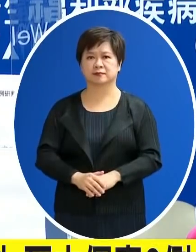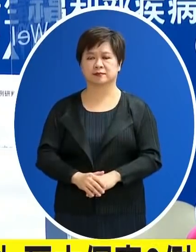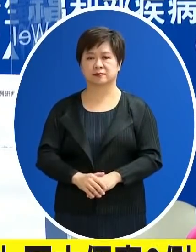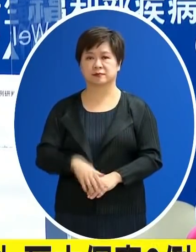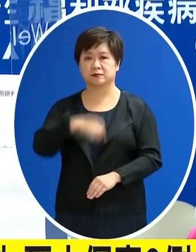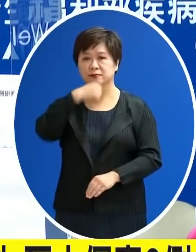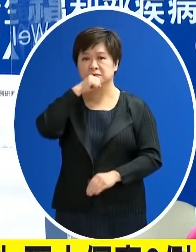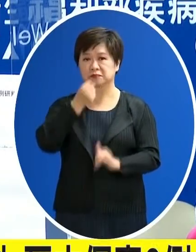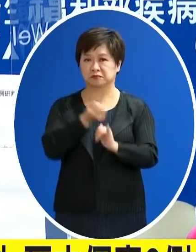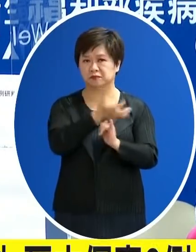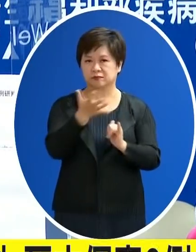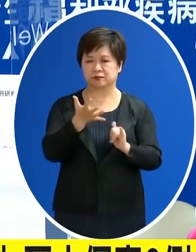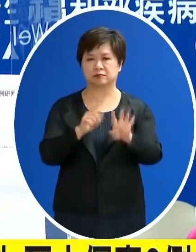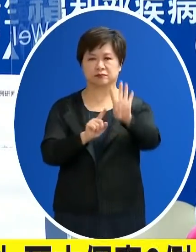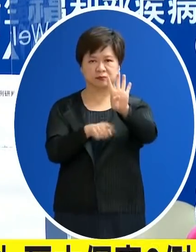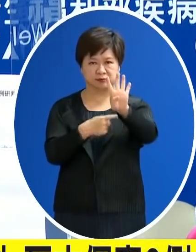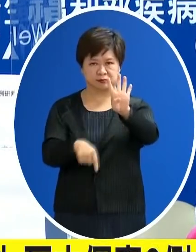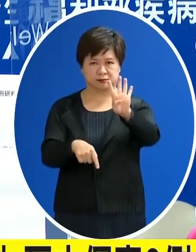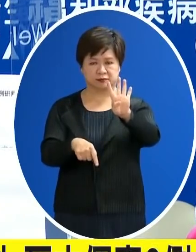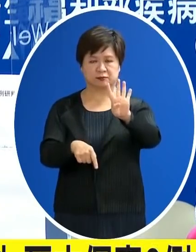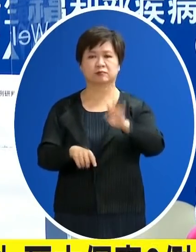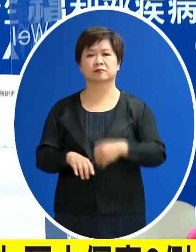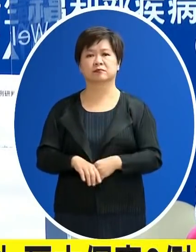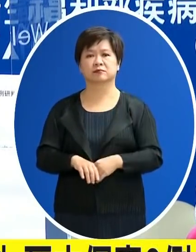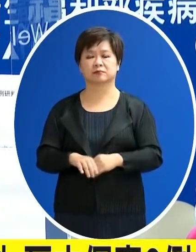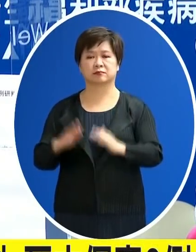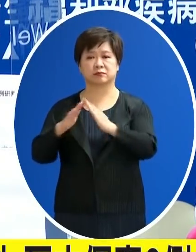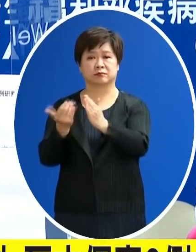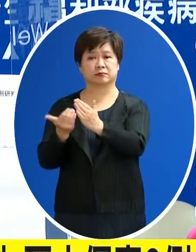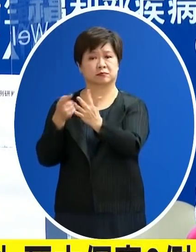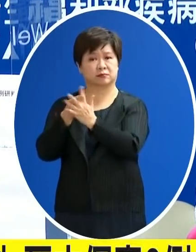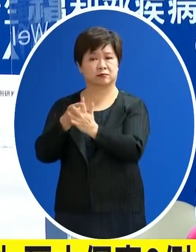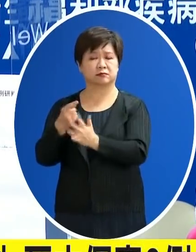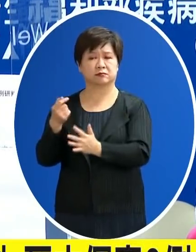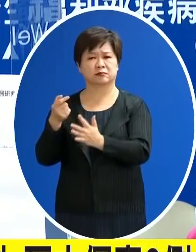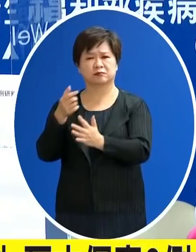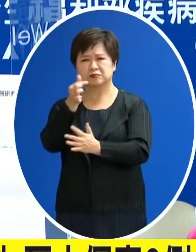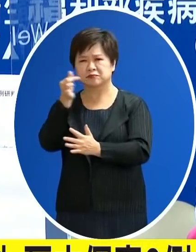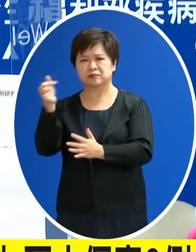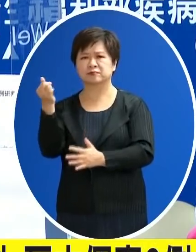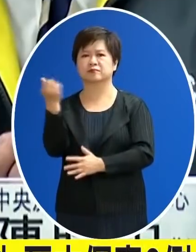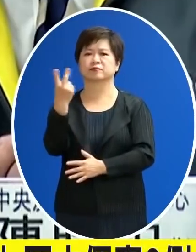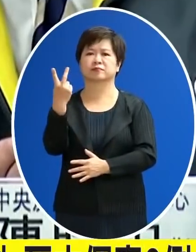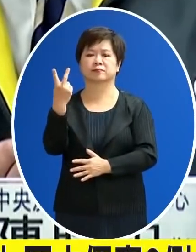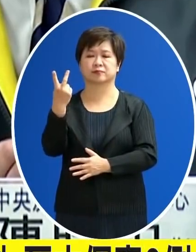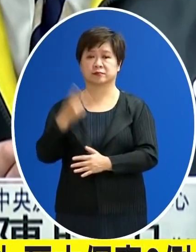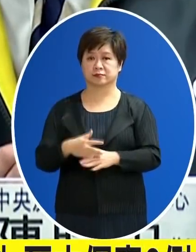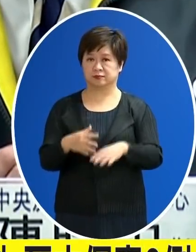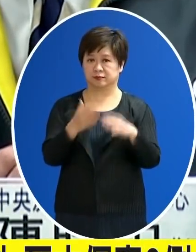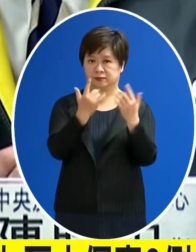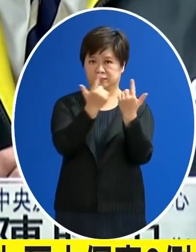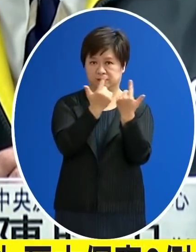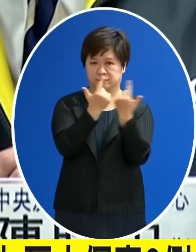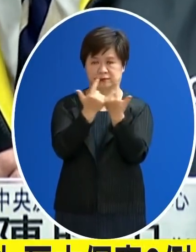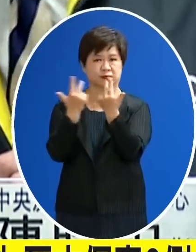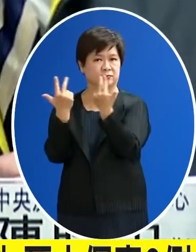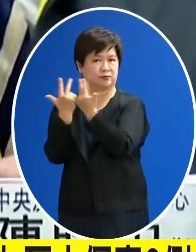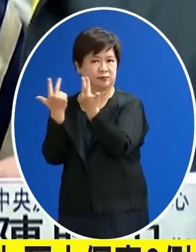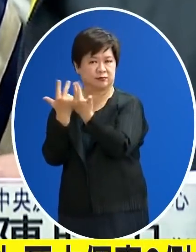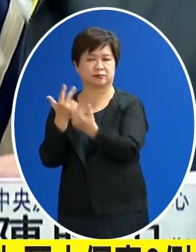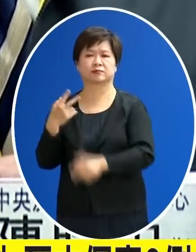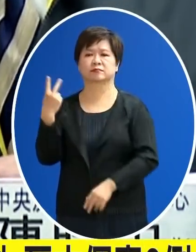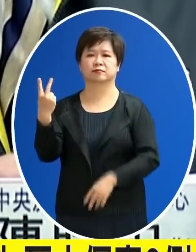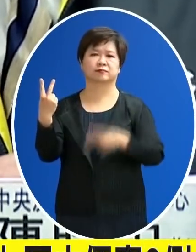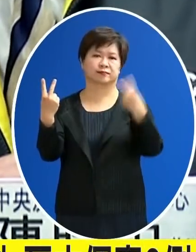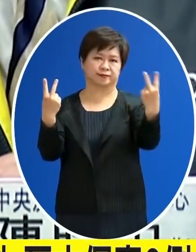有本土病例有四例哈，那其中里面居隔阳性的有两例，好，那台北跟新北哈各